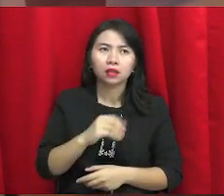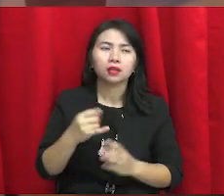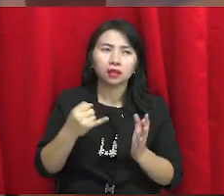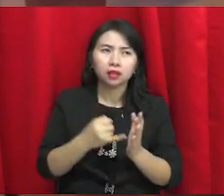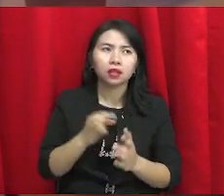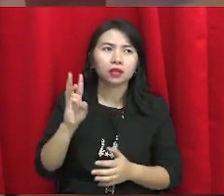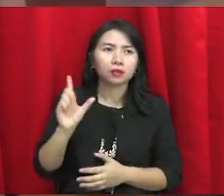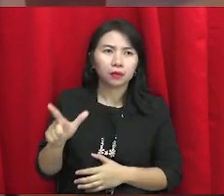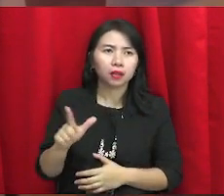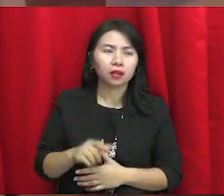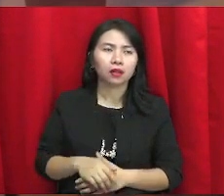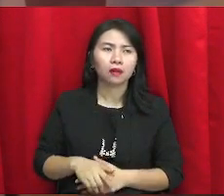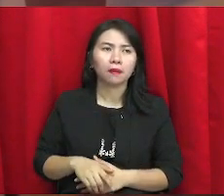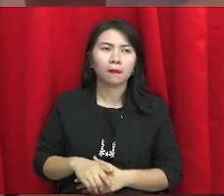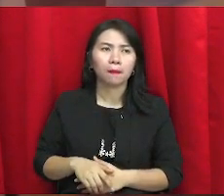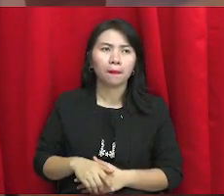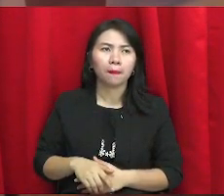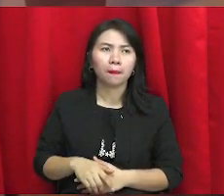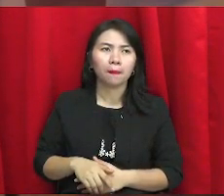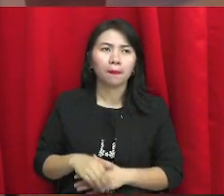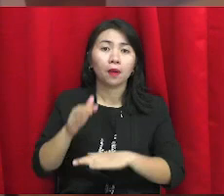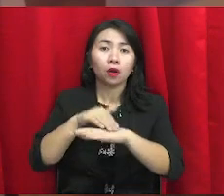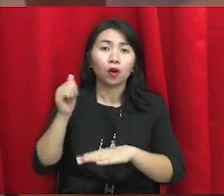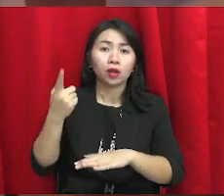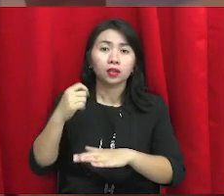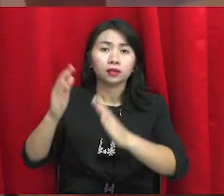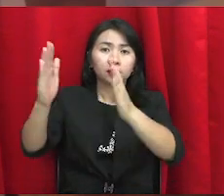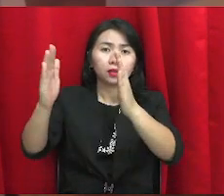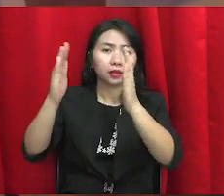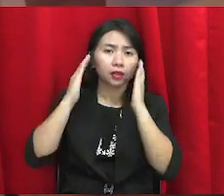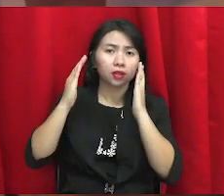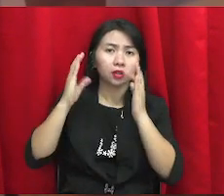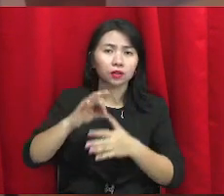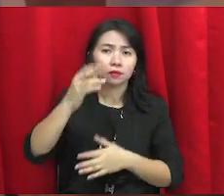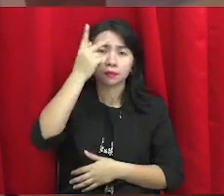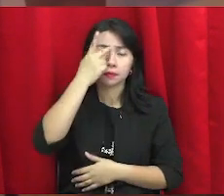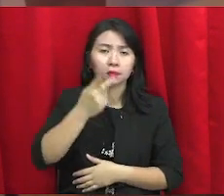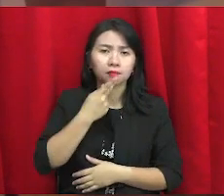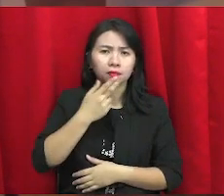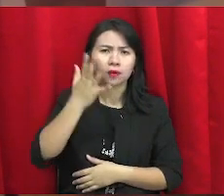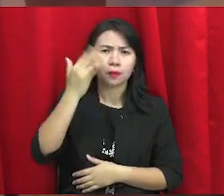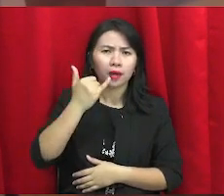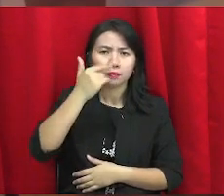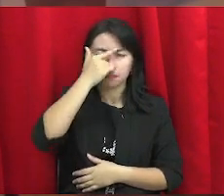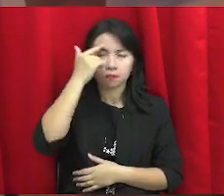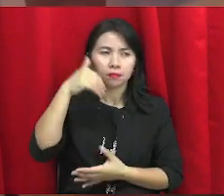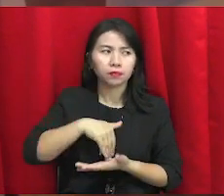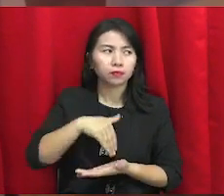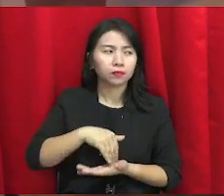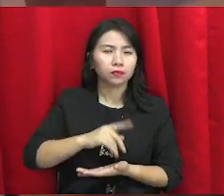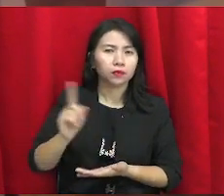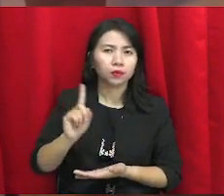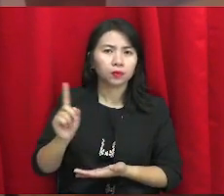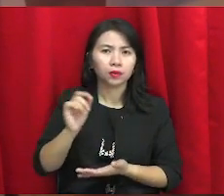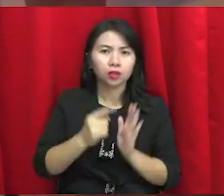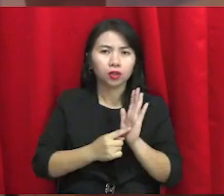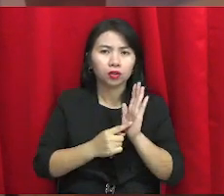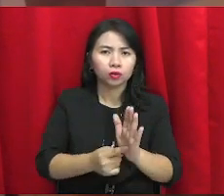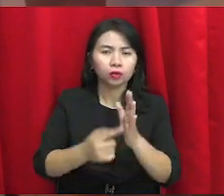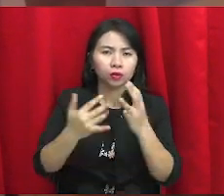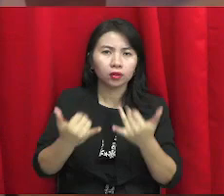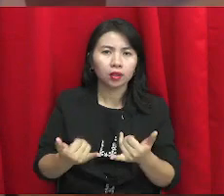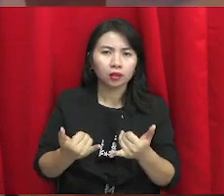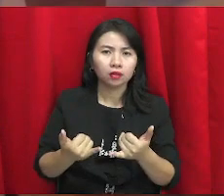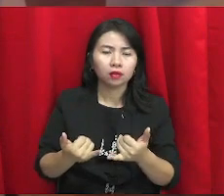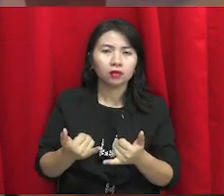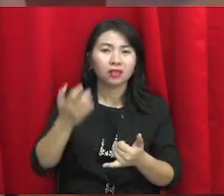and must call the attention of the parents. That's right. Kasi ano ang pinapakita niya?